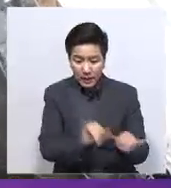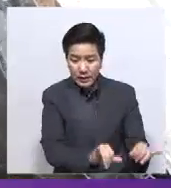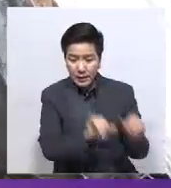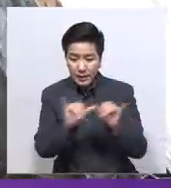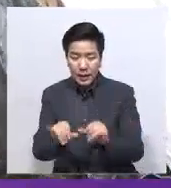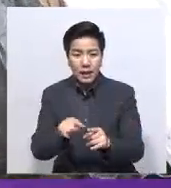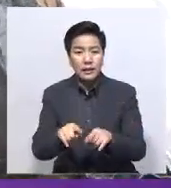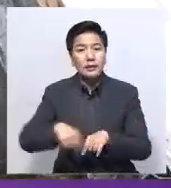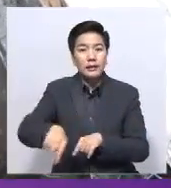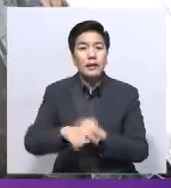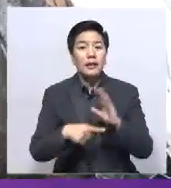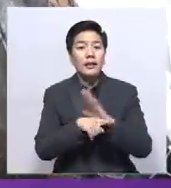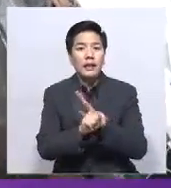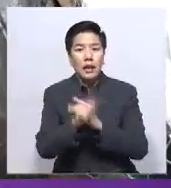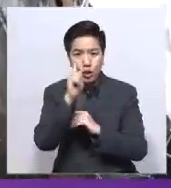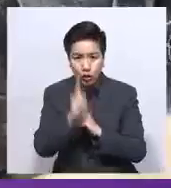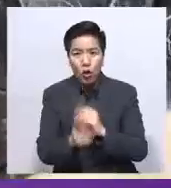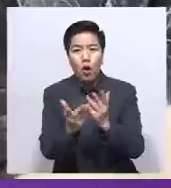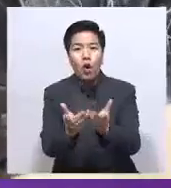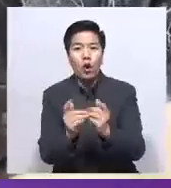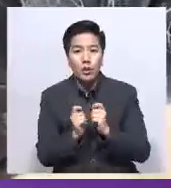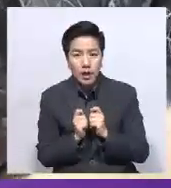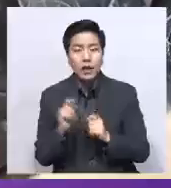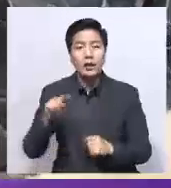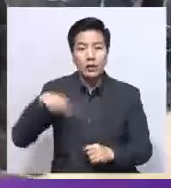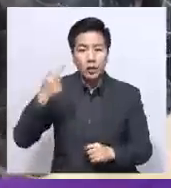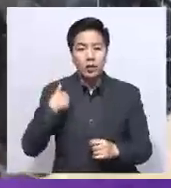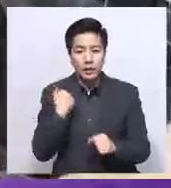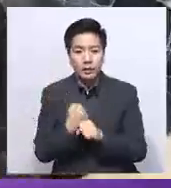ขและแมวเข้าพื้นที่เนี่ยจะต้องขออนุญาตพื้นที่ต้นทาง